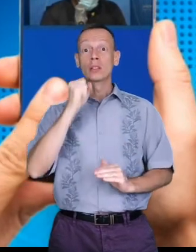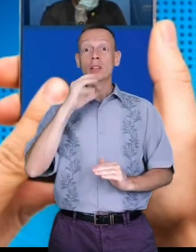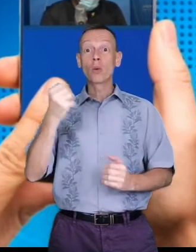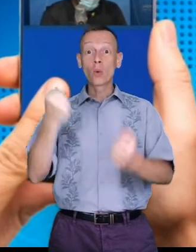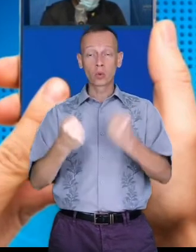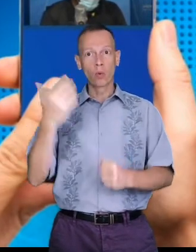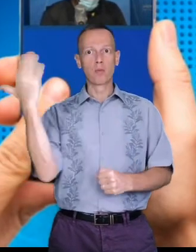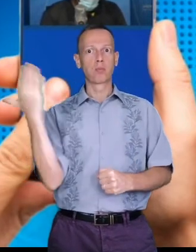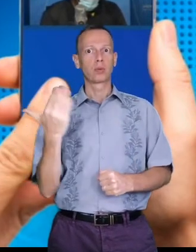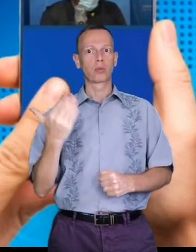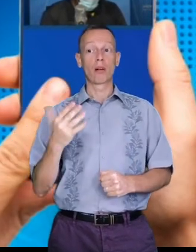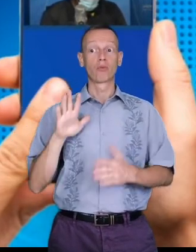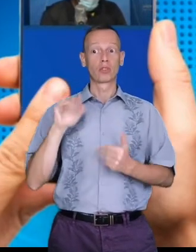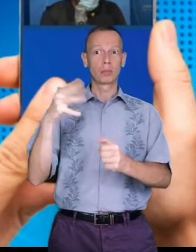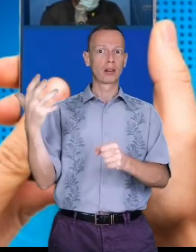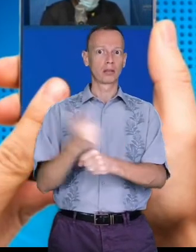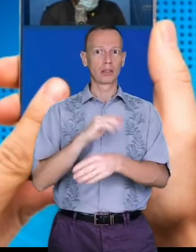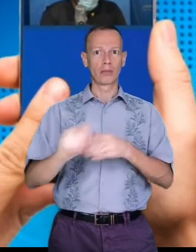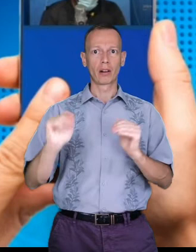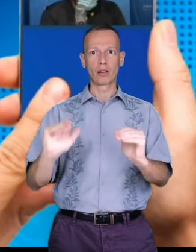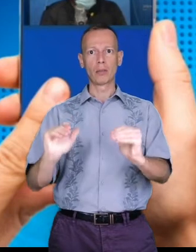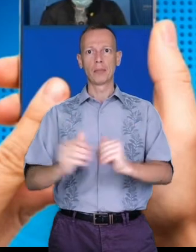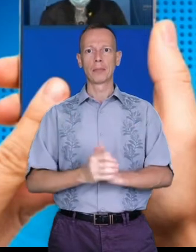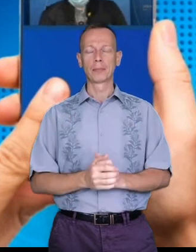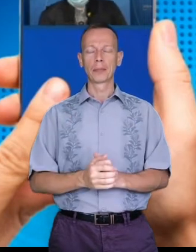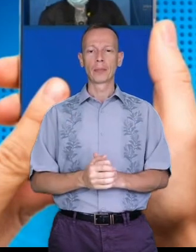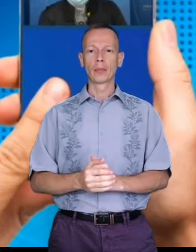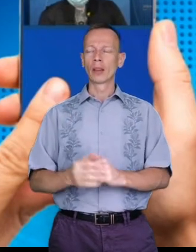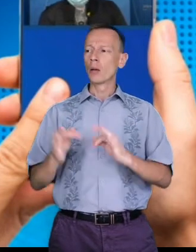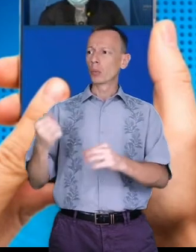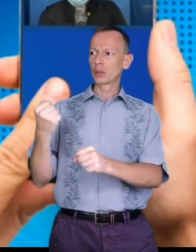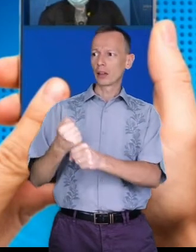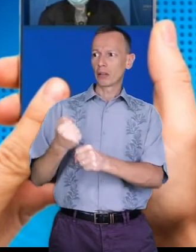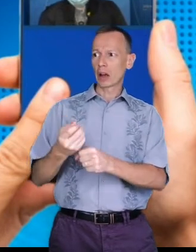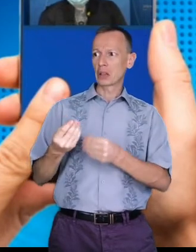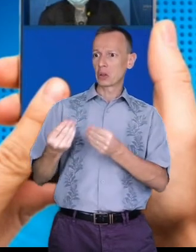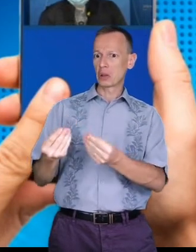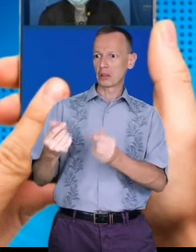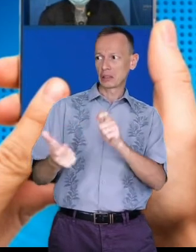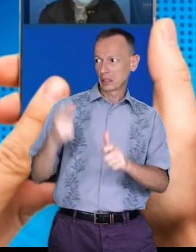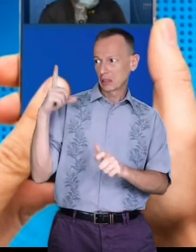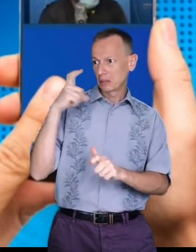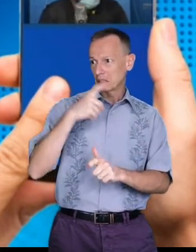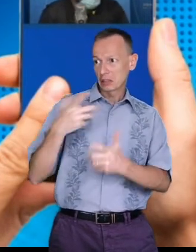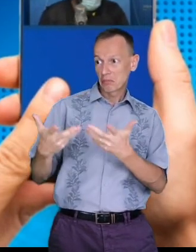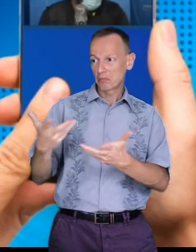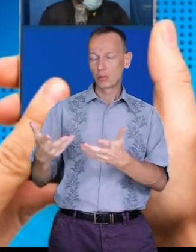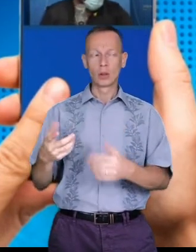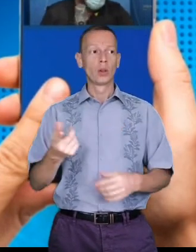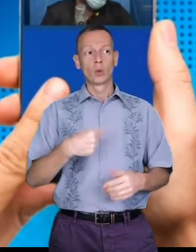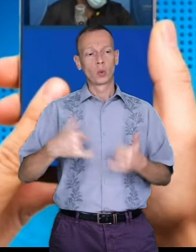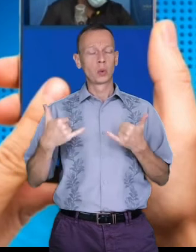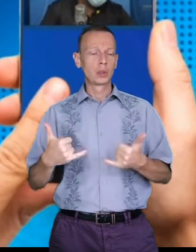l'événement est incontournable et nous espérons pouvoir le réaliser. Alors, les répercussions sur l'emploi, sinon ? Nous n'avons pas